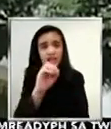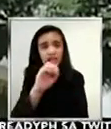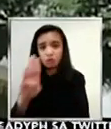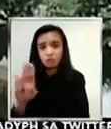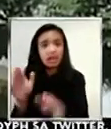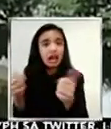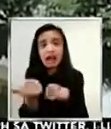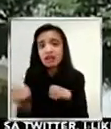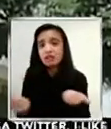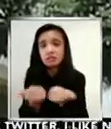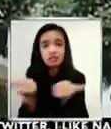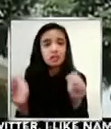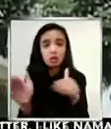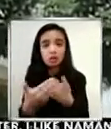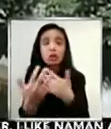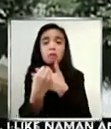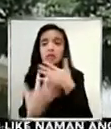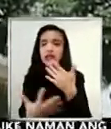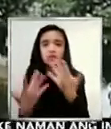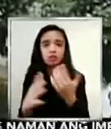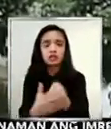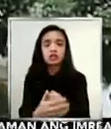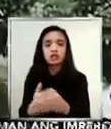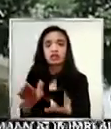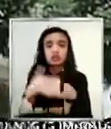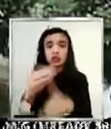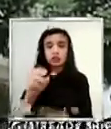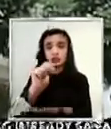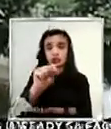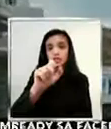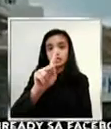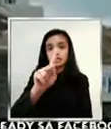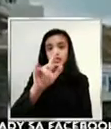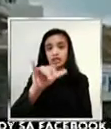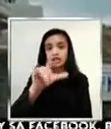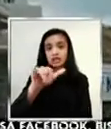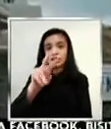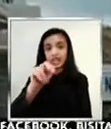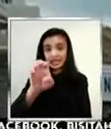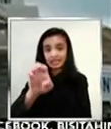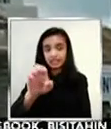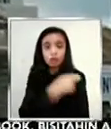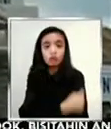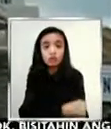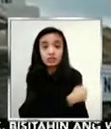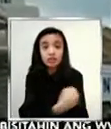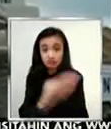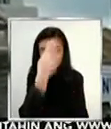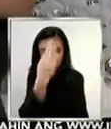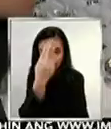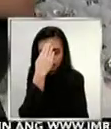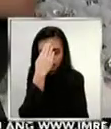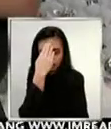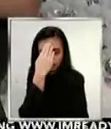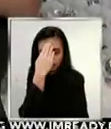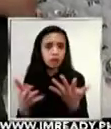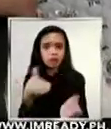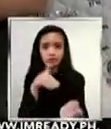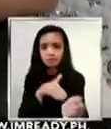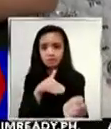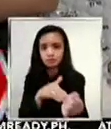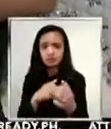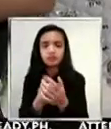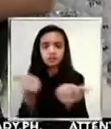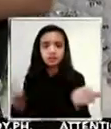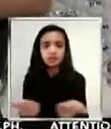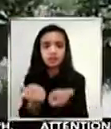Skyline Hospital and Medical Center sa San Jose del Monte, Bulacan, wala naman daw OB-GYN ng mga oras na iyon. Tumawag kami sa ospital at sabi ng